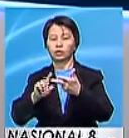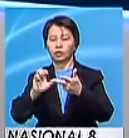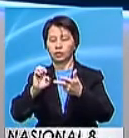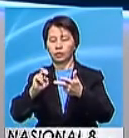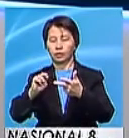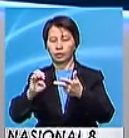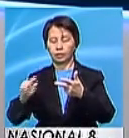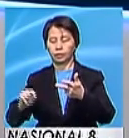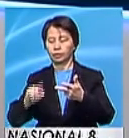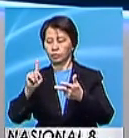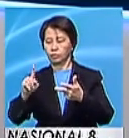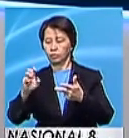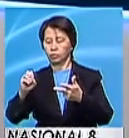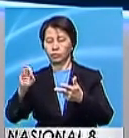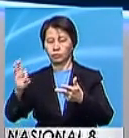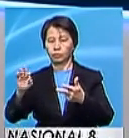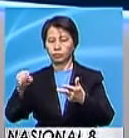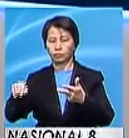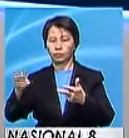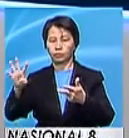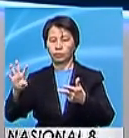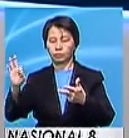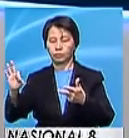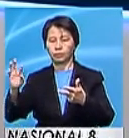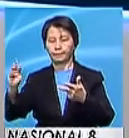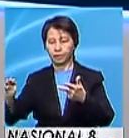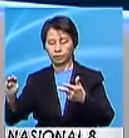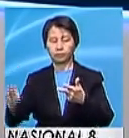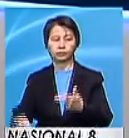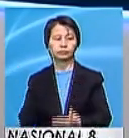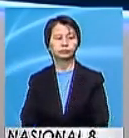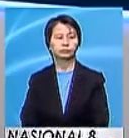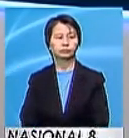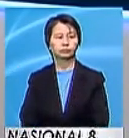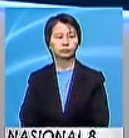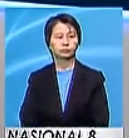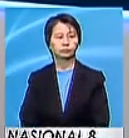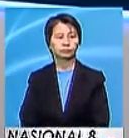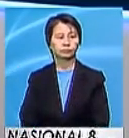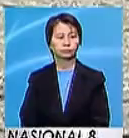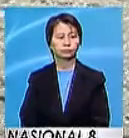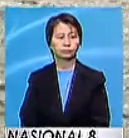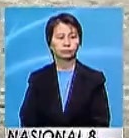Ahning 109.49 meter.